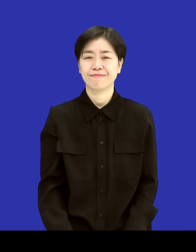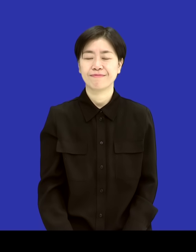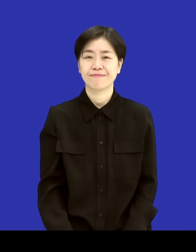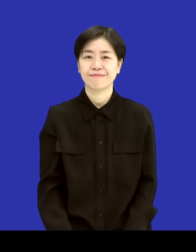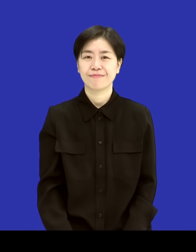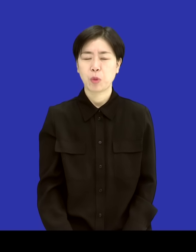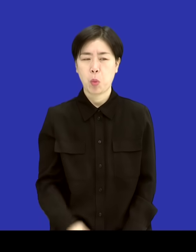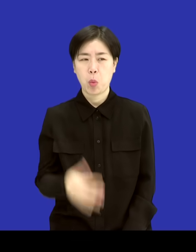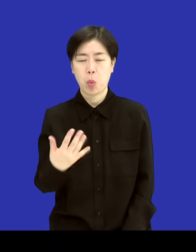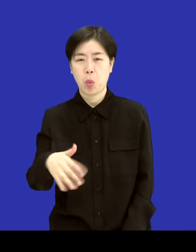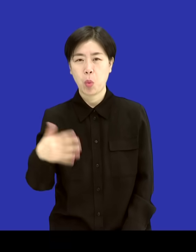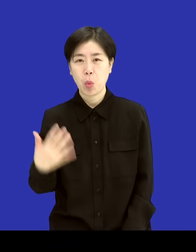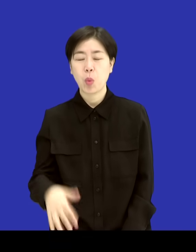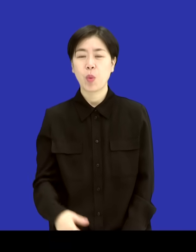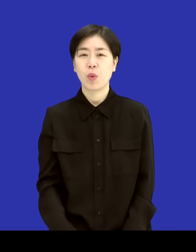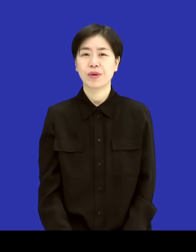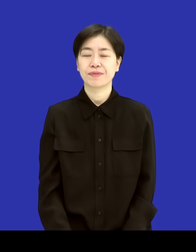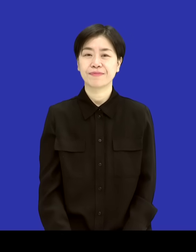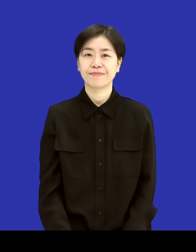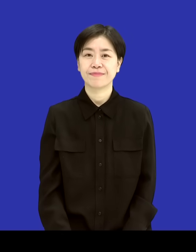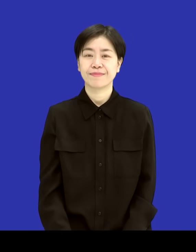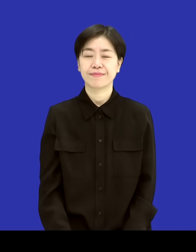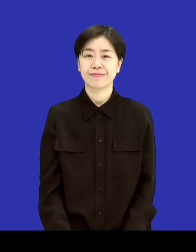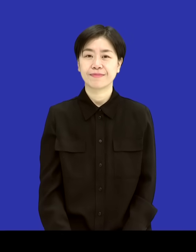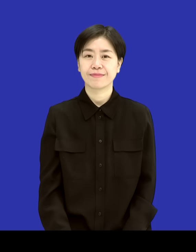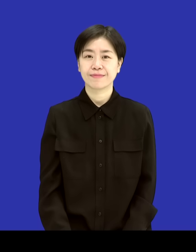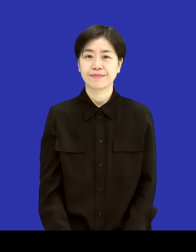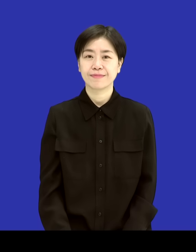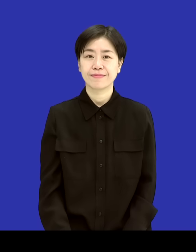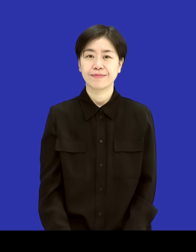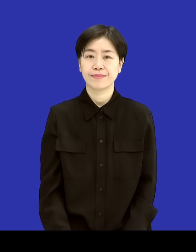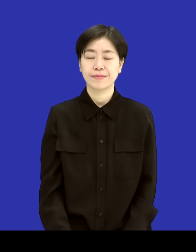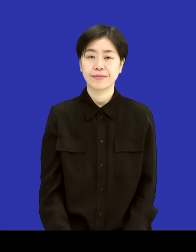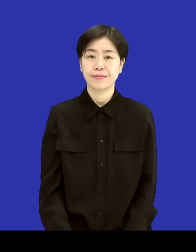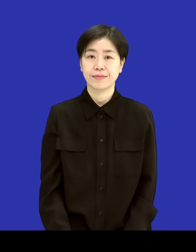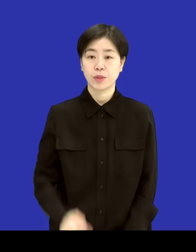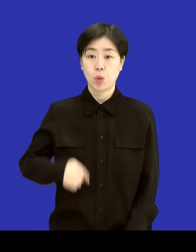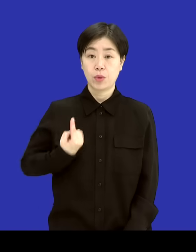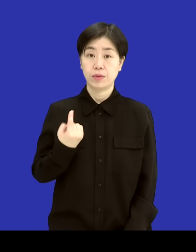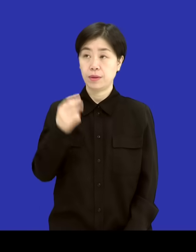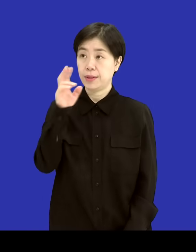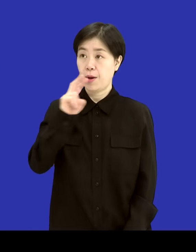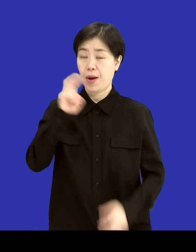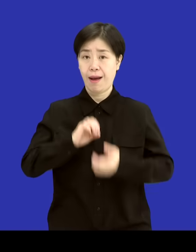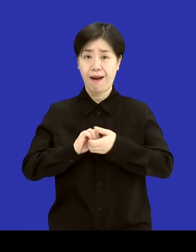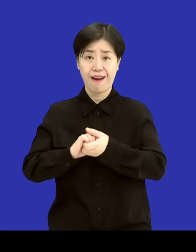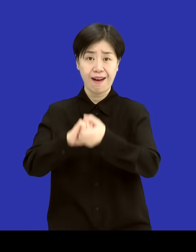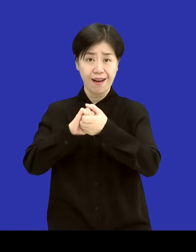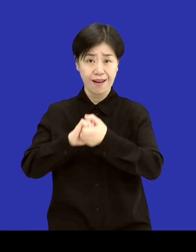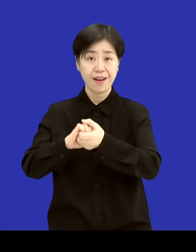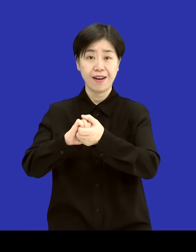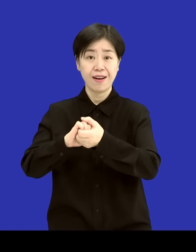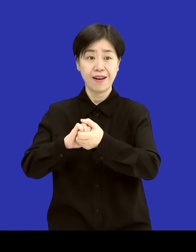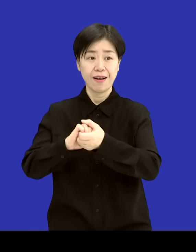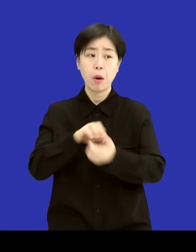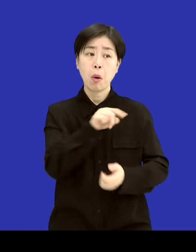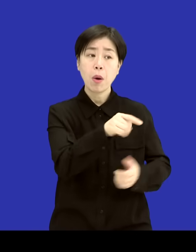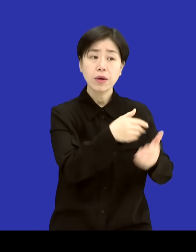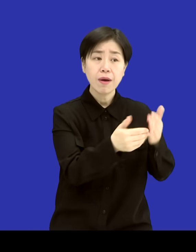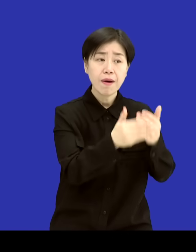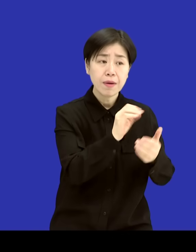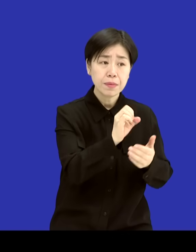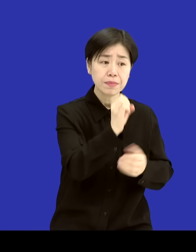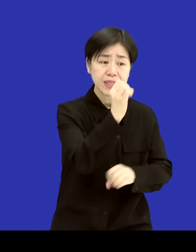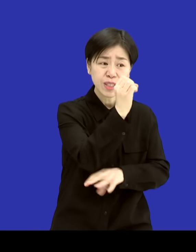하나님의 일을 좀 그때부터 좀 성악도 이제 그런 거에 좀 그런 경험이 좀